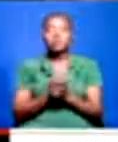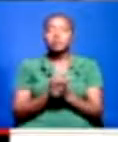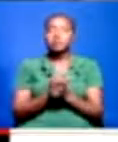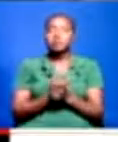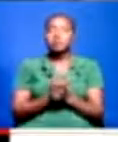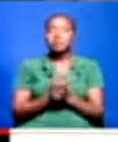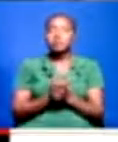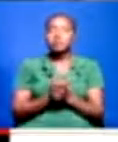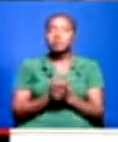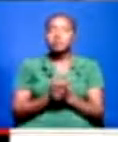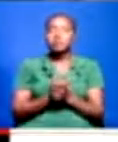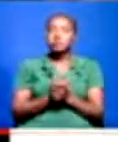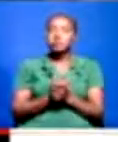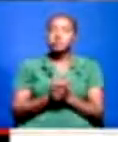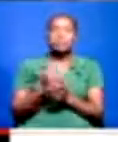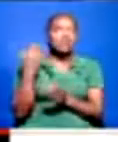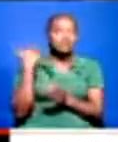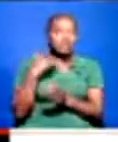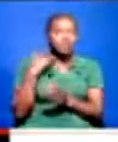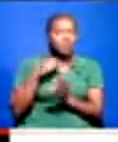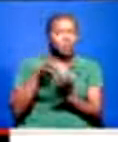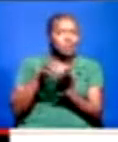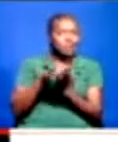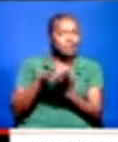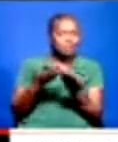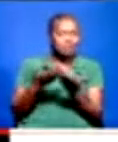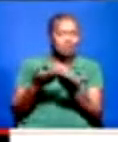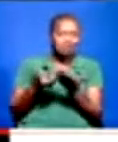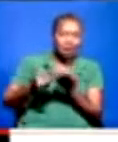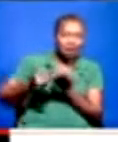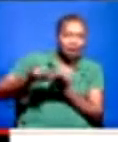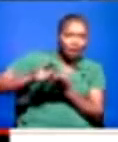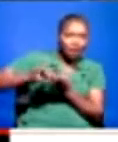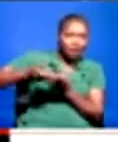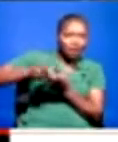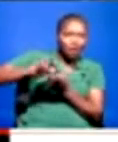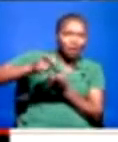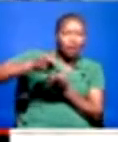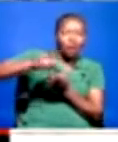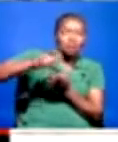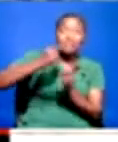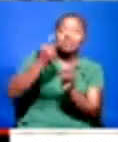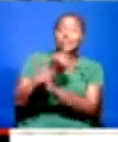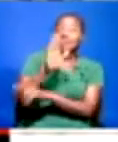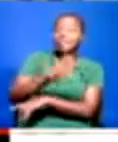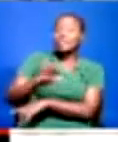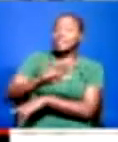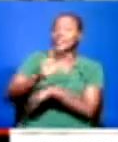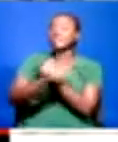Huku visa vya uhalifu vikiendelea kukithiri katika maeneo tofauti nchini,